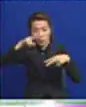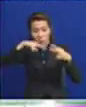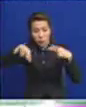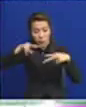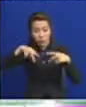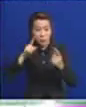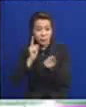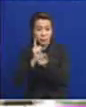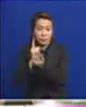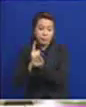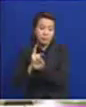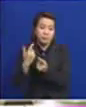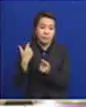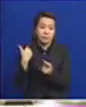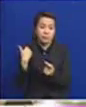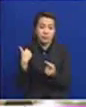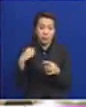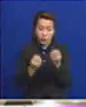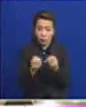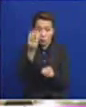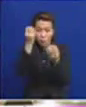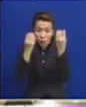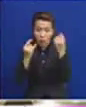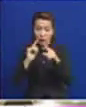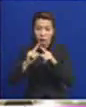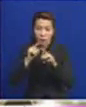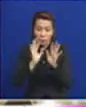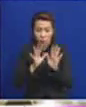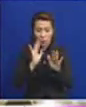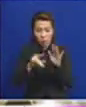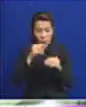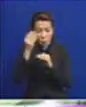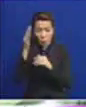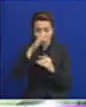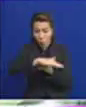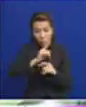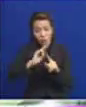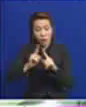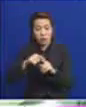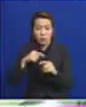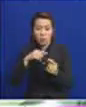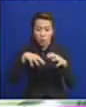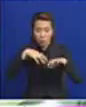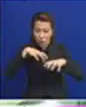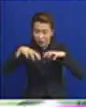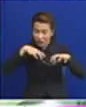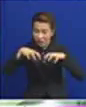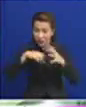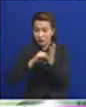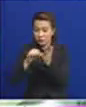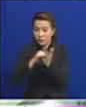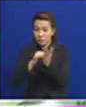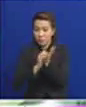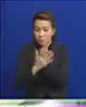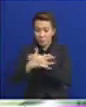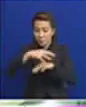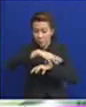ายฐานเสาไฟและเสาไฟเหล็กหล่อชำรุดแตกเสียหายพร้อมเตรียมปรับภูมิทัศน์โดยรอบสวนลุมพินี